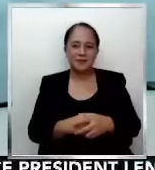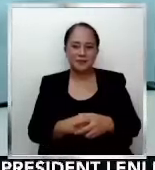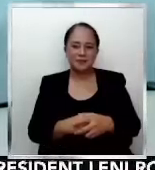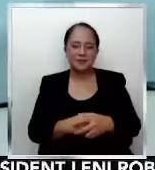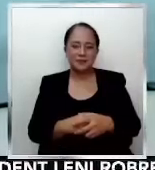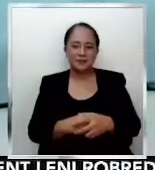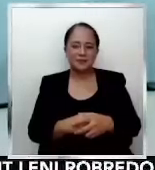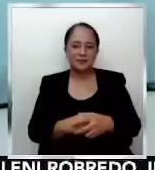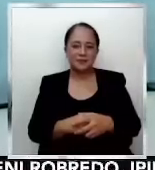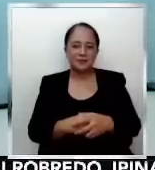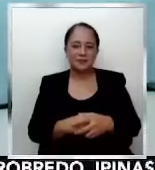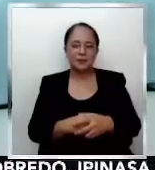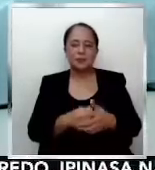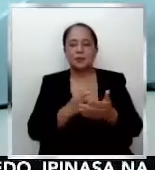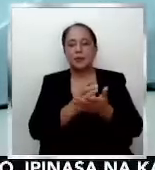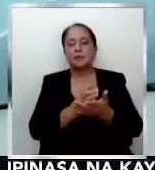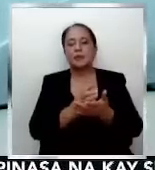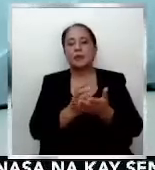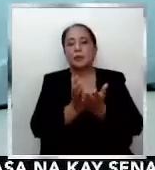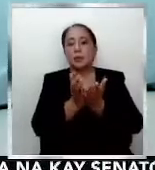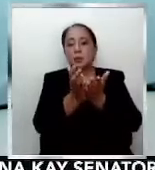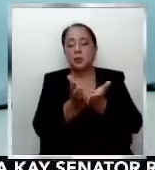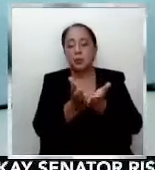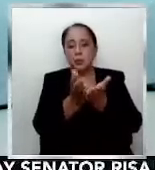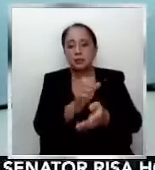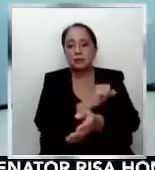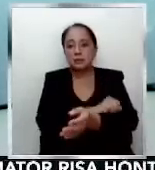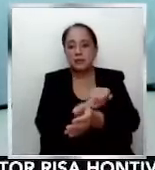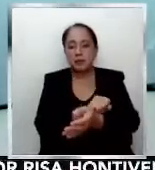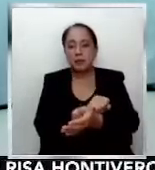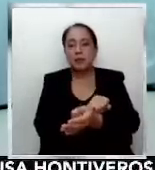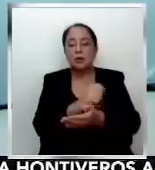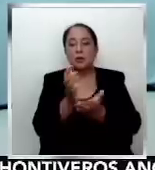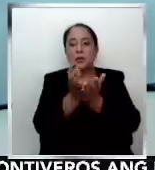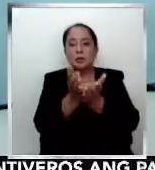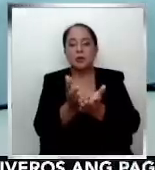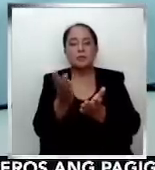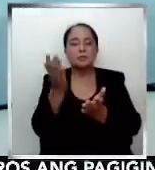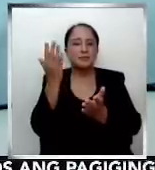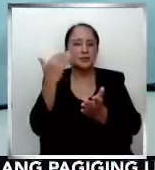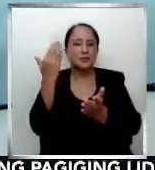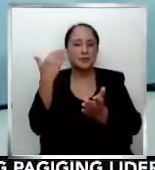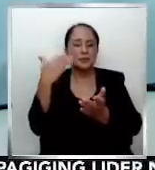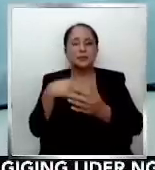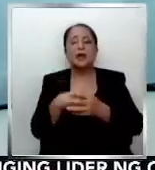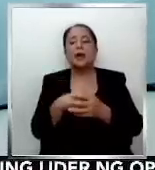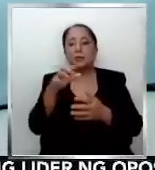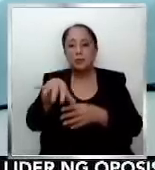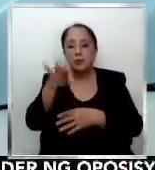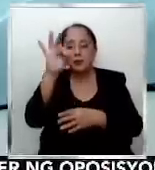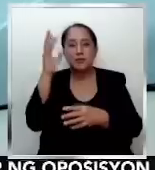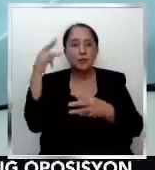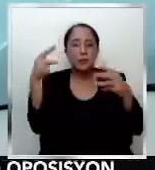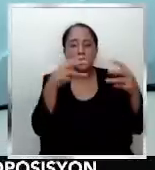Natunton sa karagatan ng Samar ang isang barkong naging bahagi umano ng pinakamalaking naval battle sa kasaysayan ng World War II. Ito ngayon ay